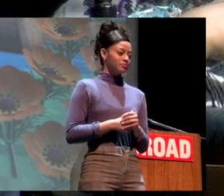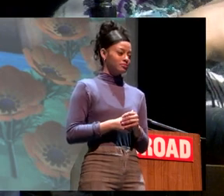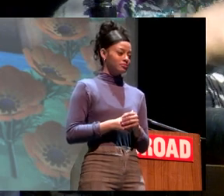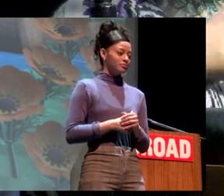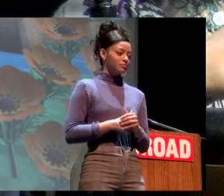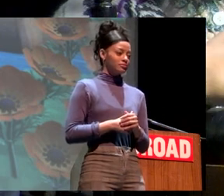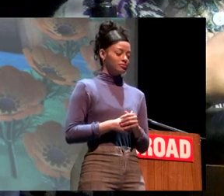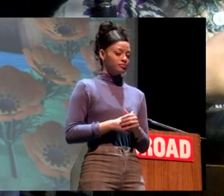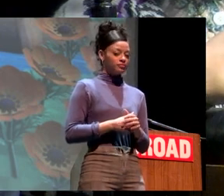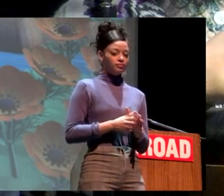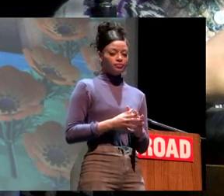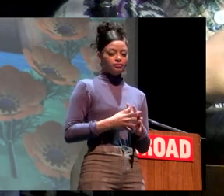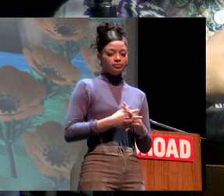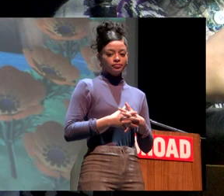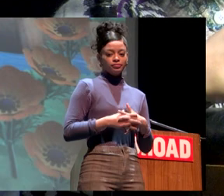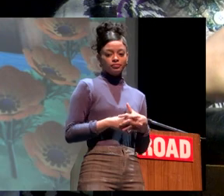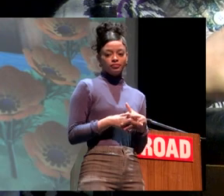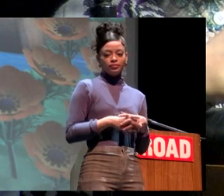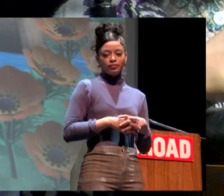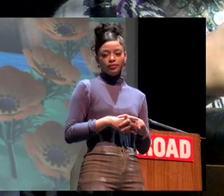それで、そういうものを一個一個理解していって、僕も NFT の